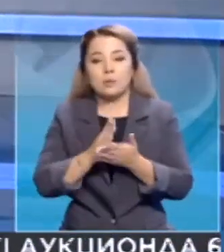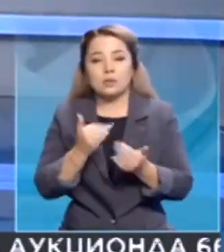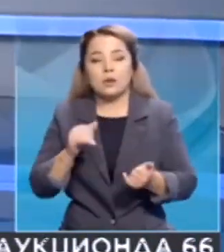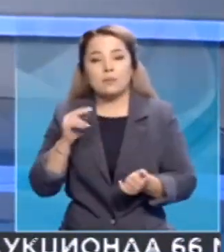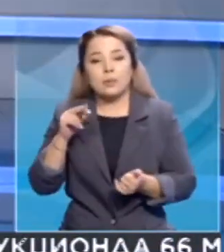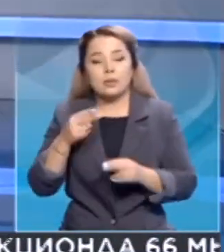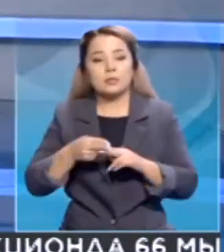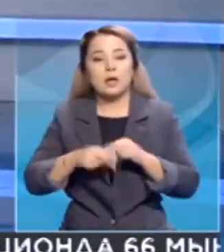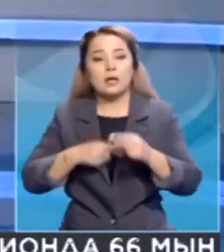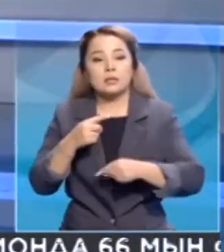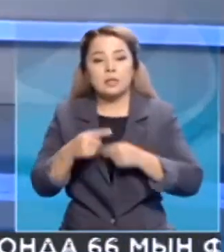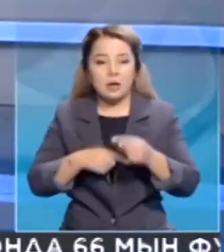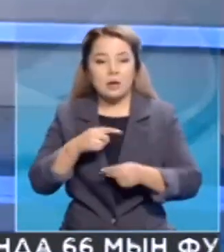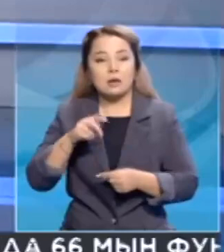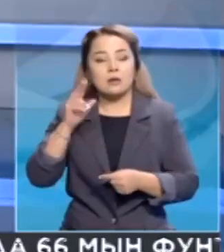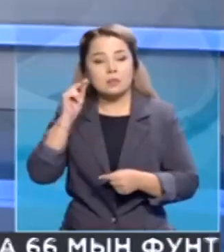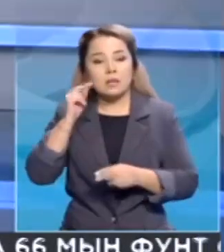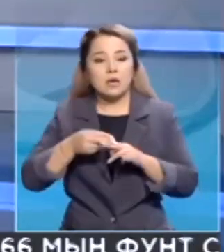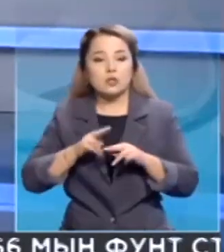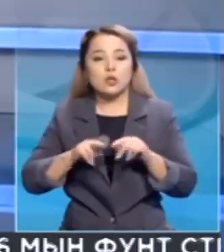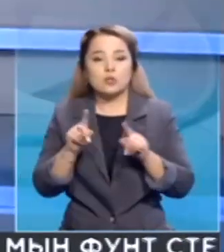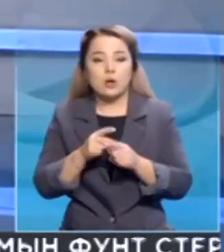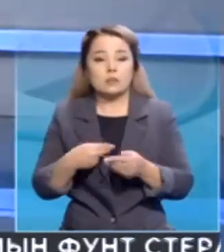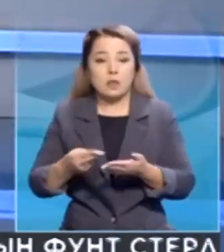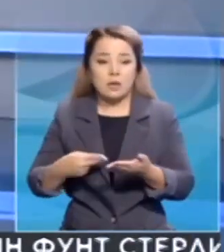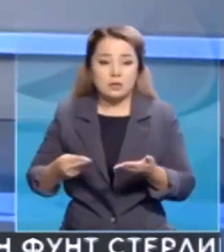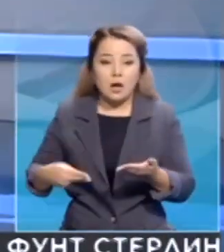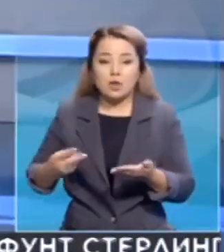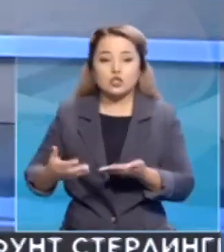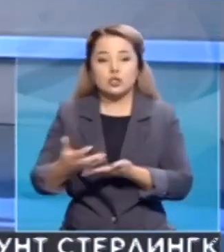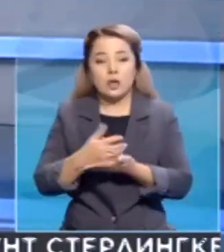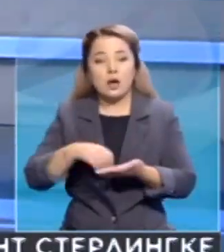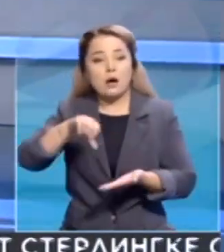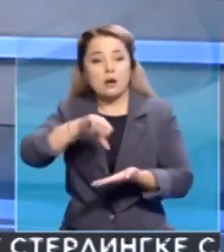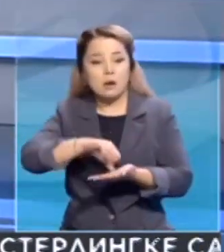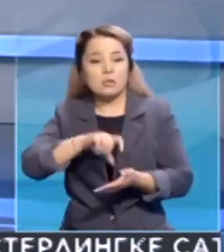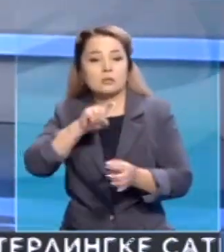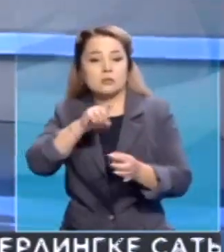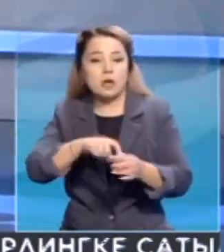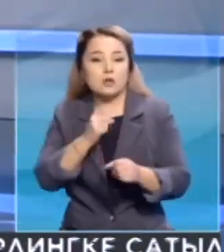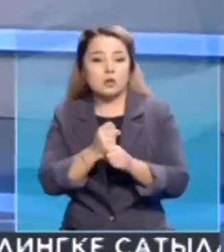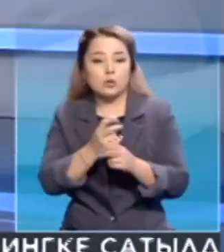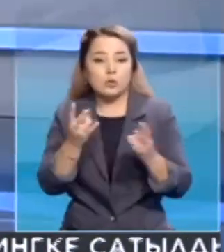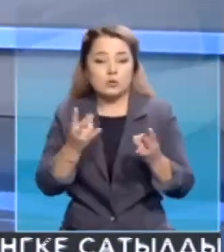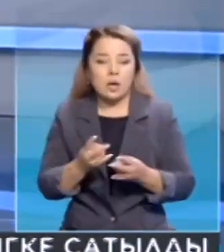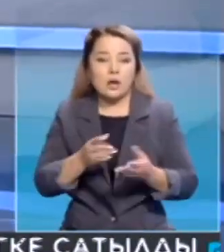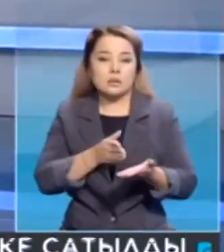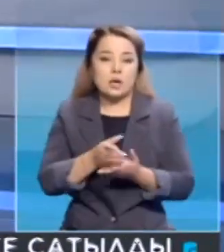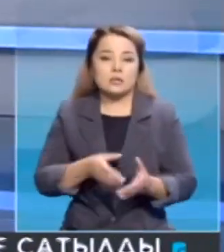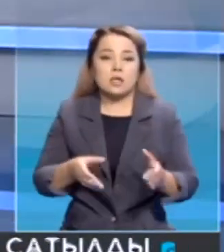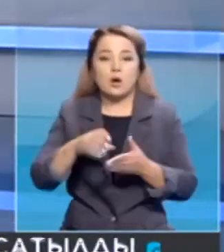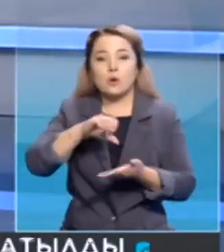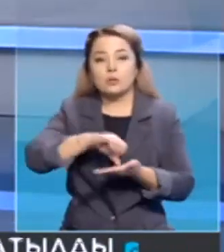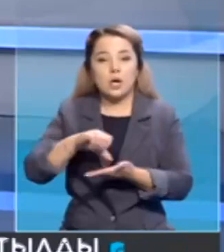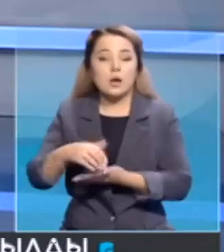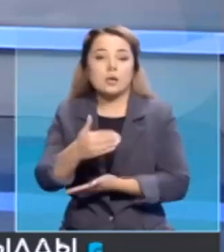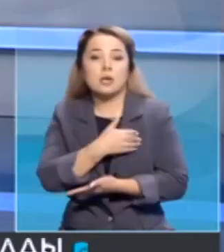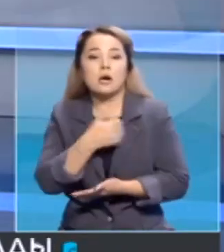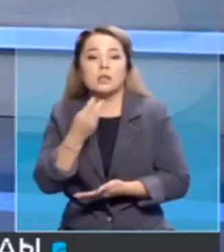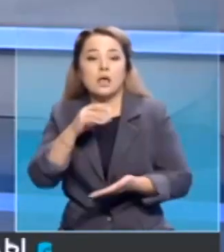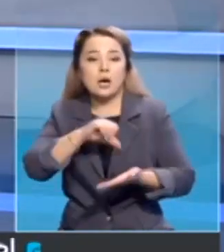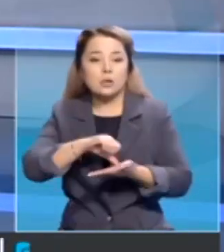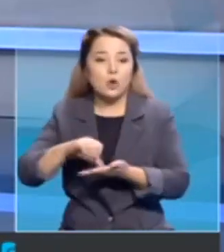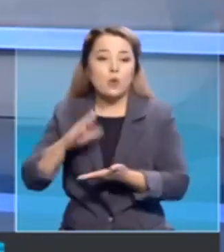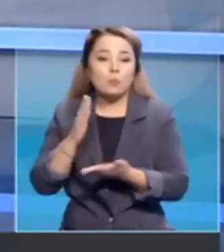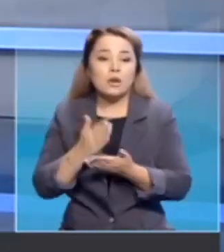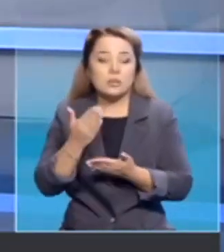жұмасына дейін заңнамада көрсетілген қолды жинап, кандидат ретінде тіркелу керек. Сонымен қазір саяси науқанға қатысуға ниетте қанша үміткер